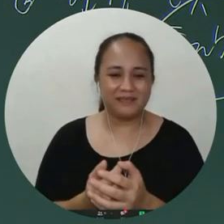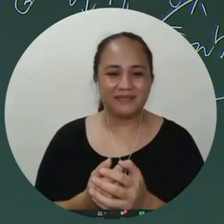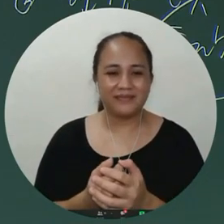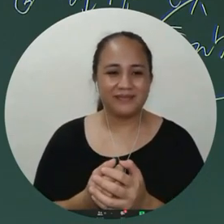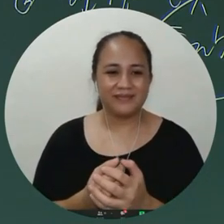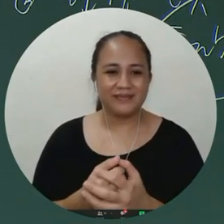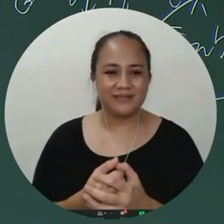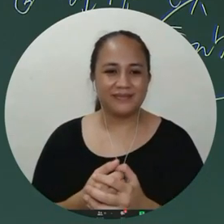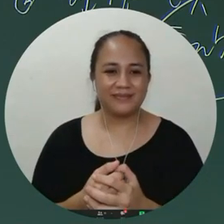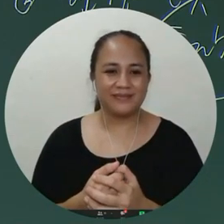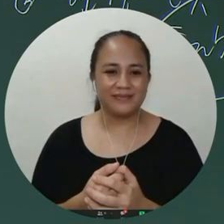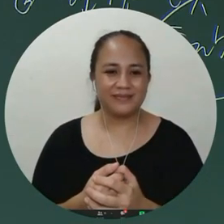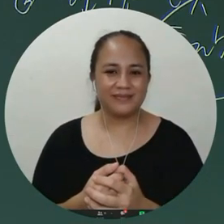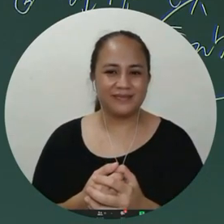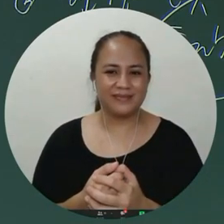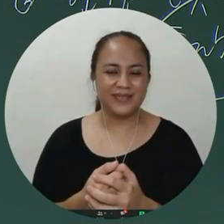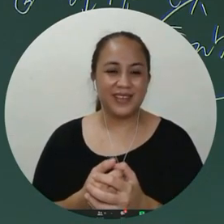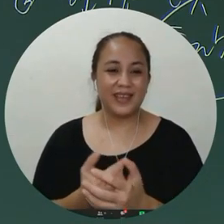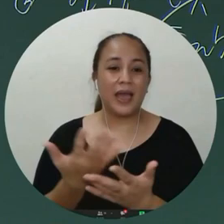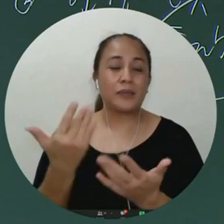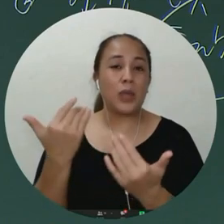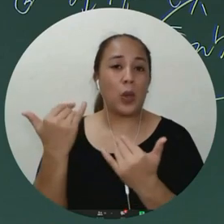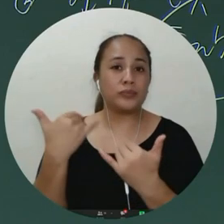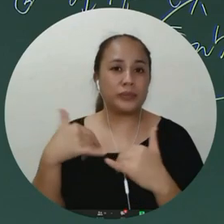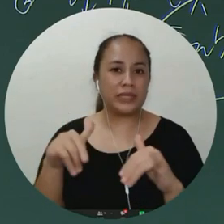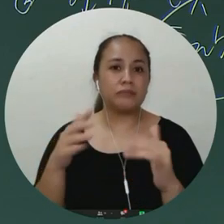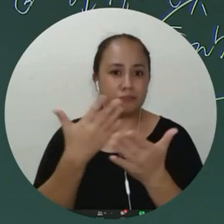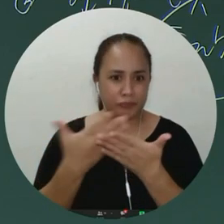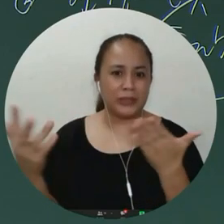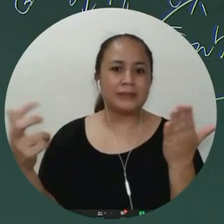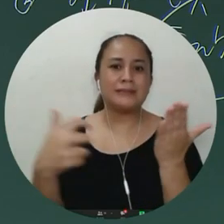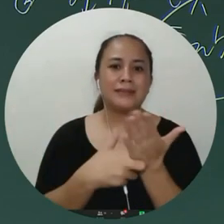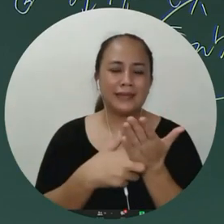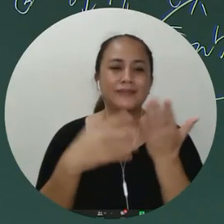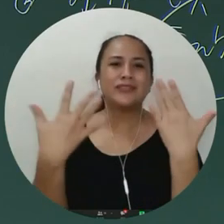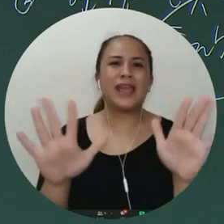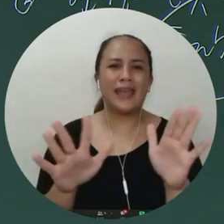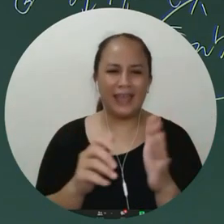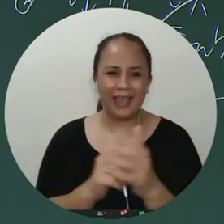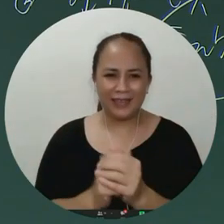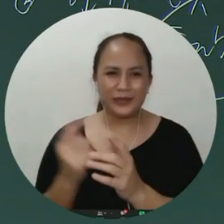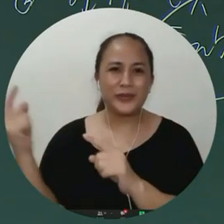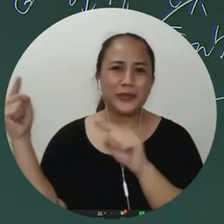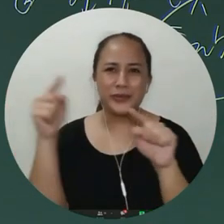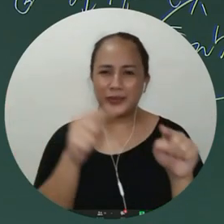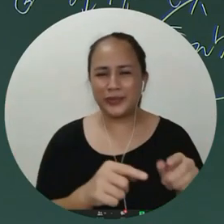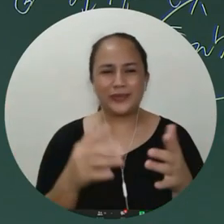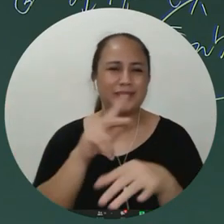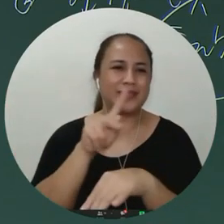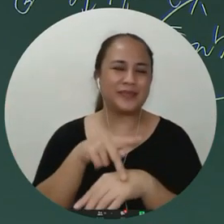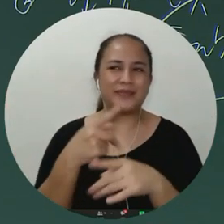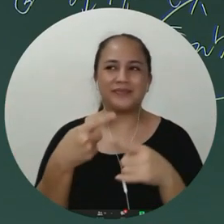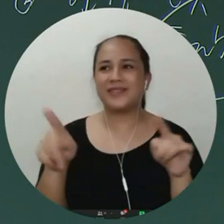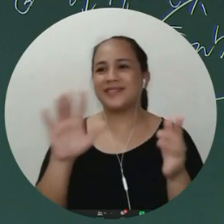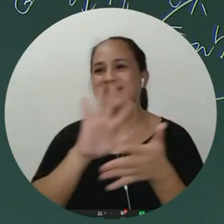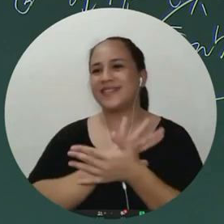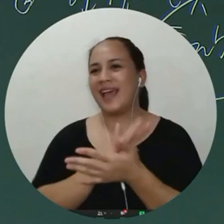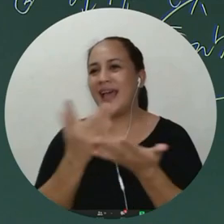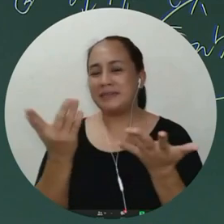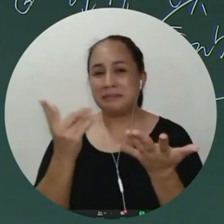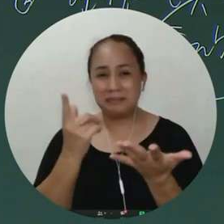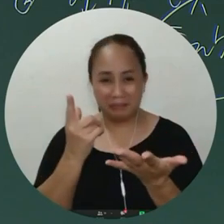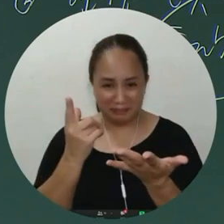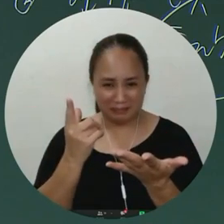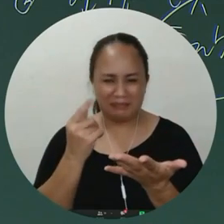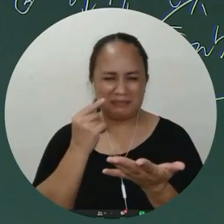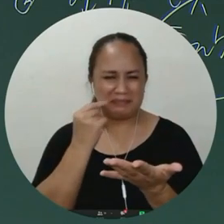코로나 때문에 못 갈 것 같아요. So I have already bought my plane ticket to go to the Philippines but because of this COVID pandemic I don't think that's possible.